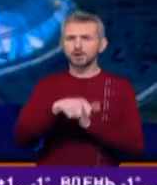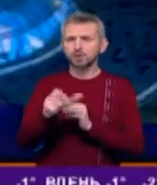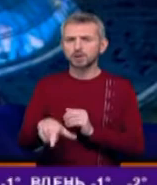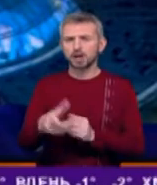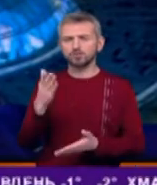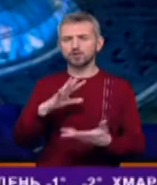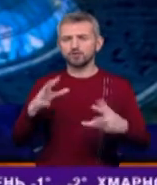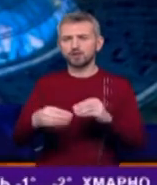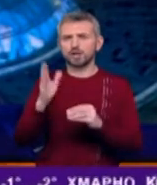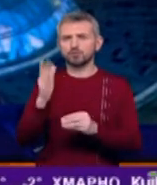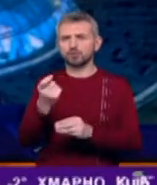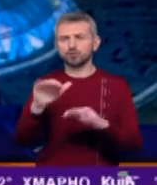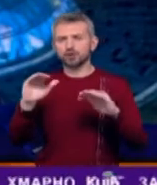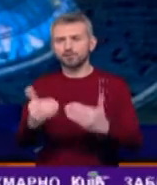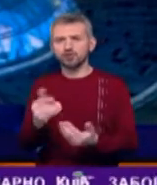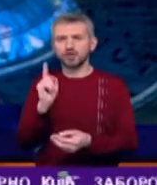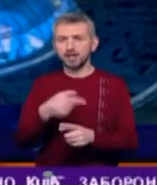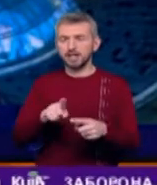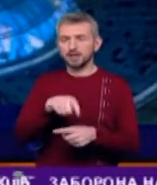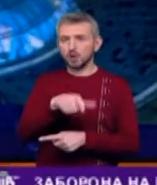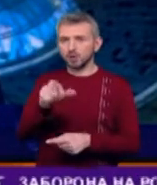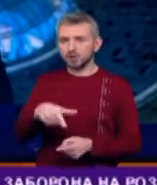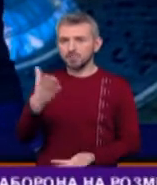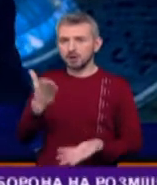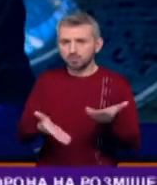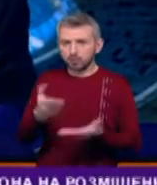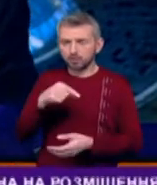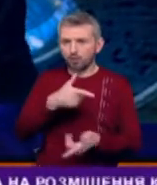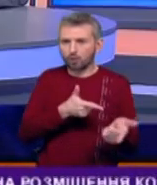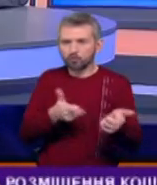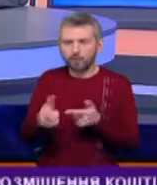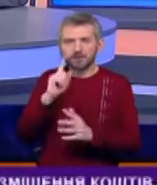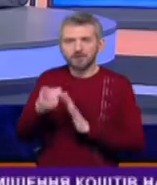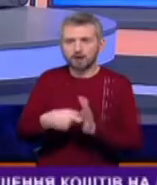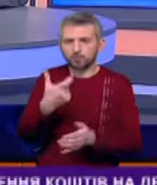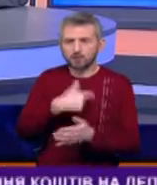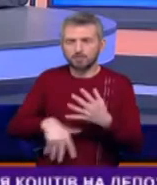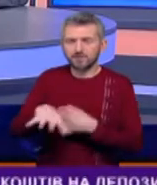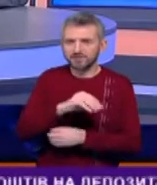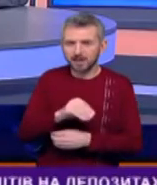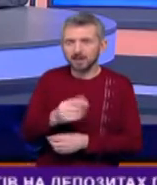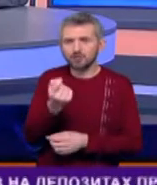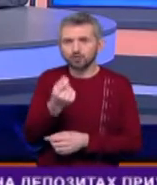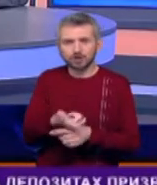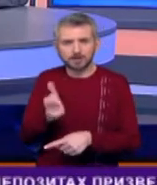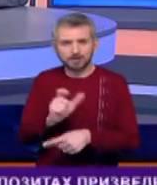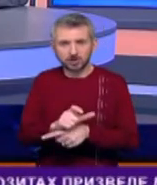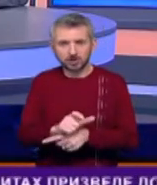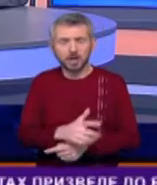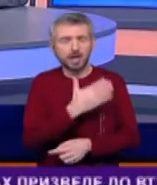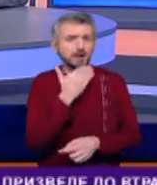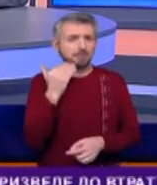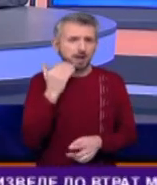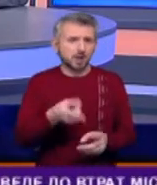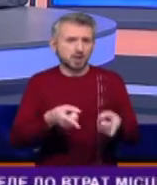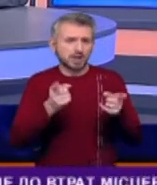в результаті буде там, трошки менше, але ці люди, мабуть, всередині готові дізнатися про себе все і трошечки більше. Ну, багато,